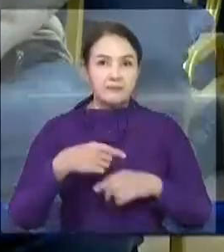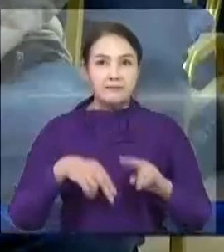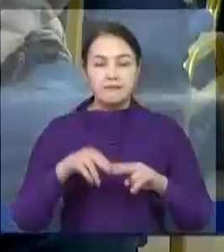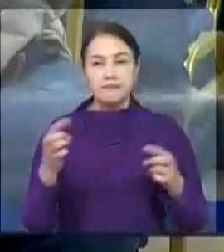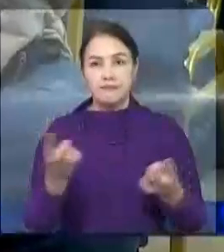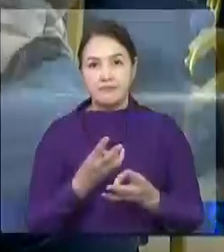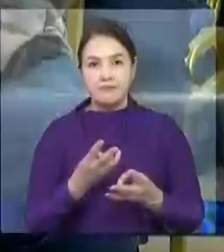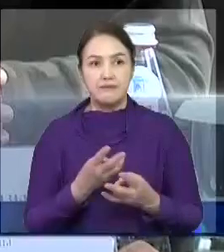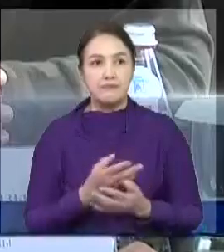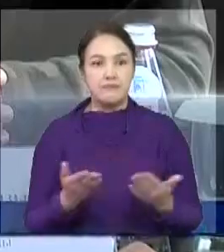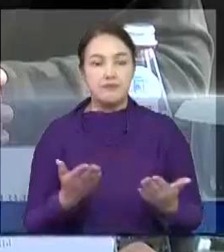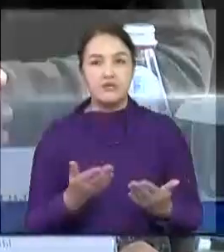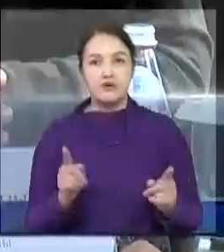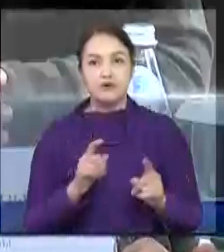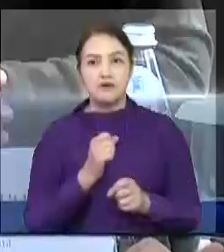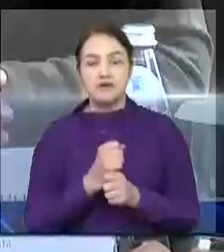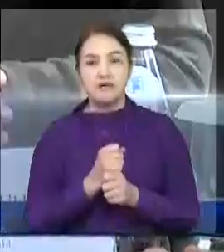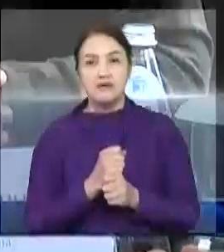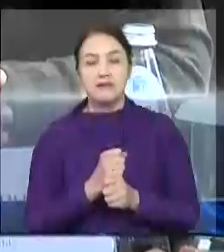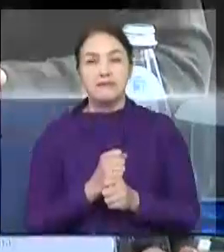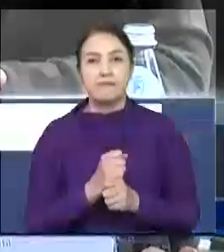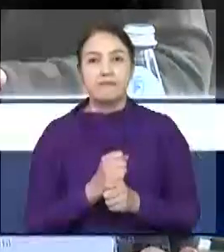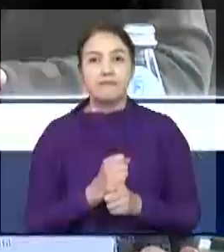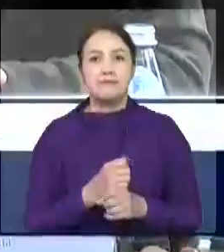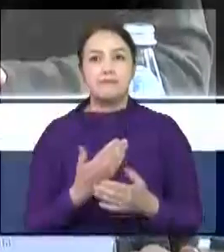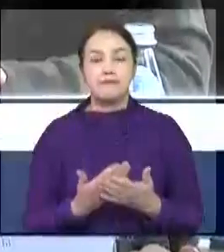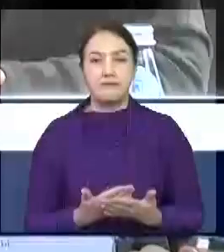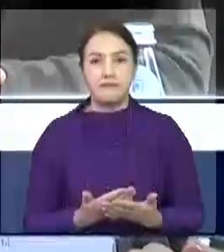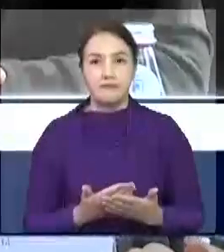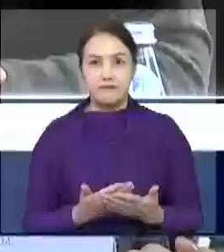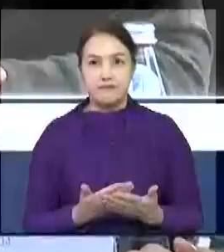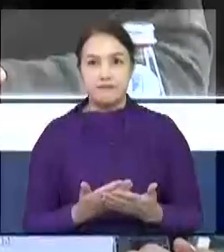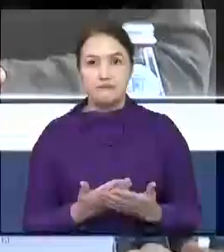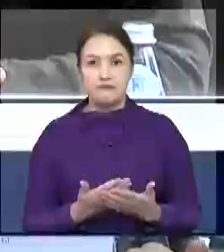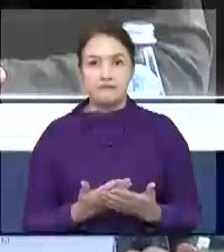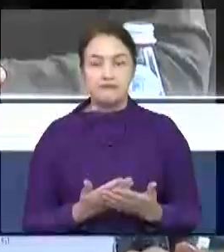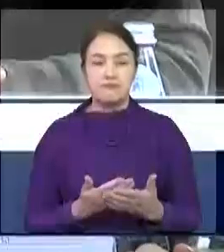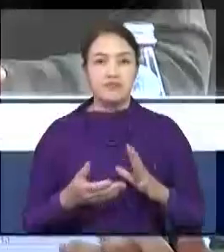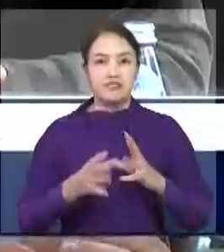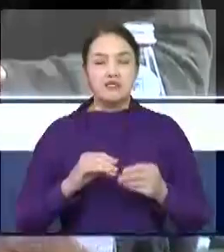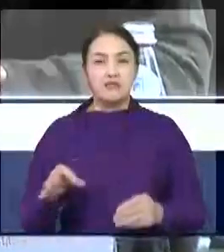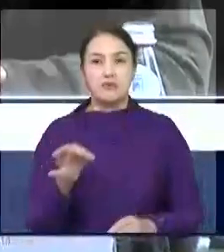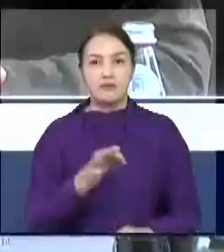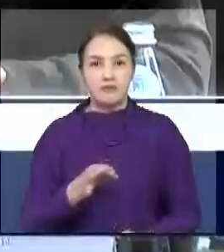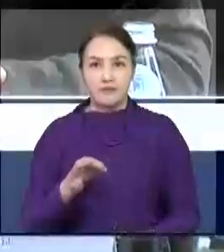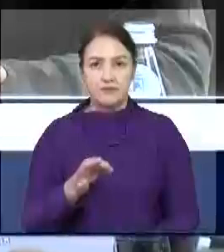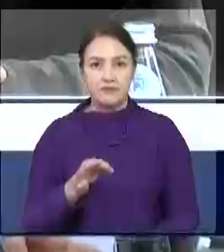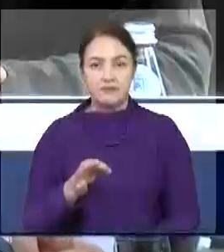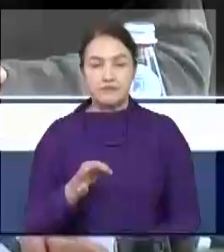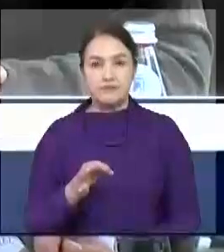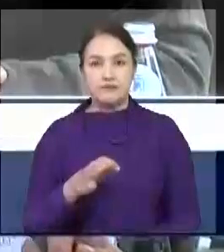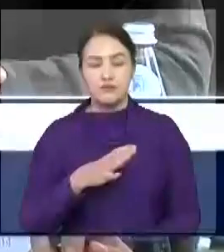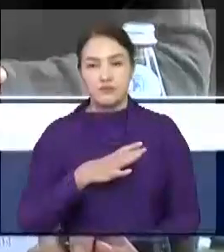Бұл сіздердің ескеретін нәрселеріңіз. Себебі бүгінгі таңда жалпы облыс бойынша